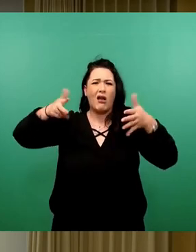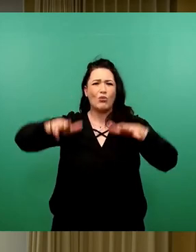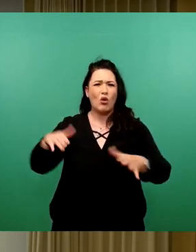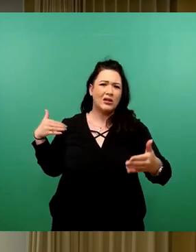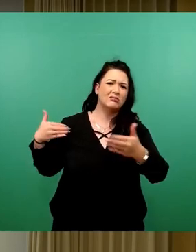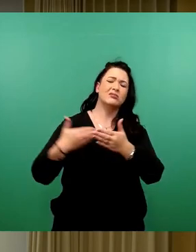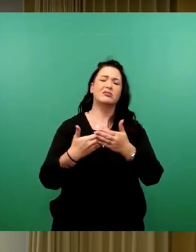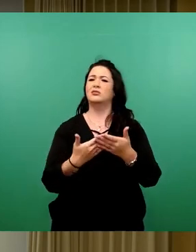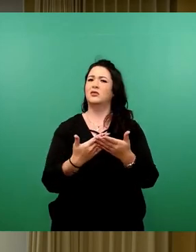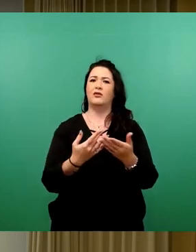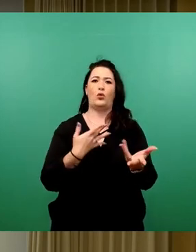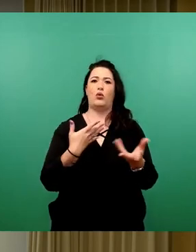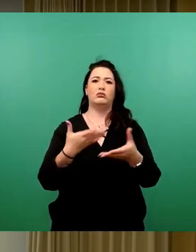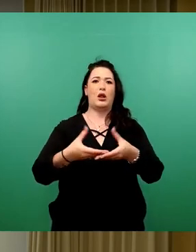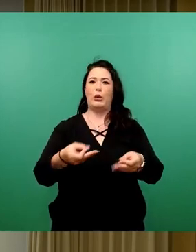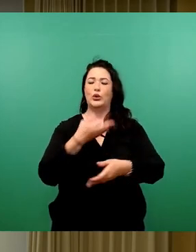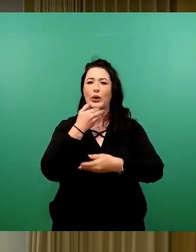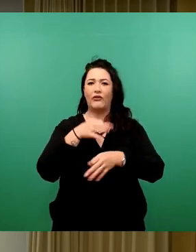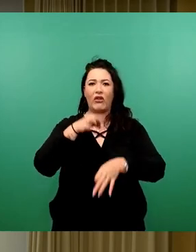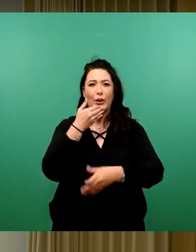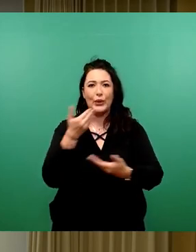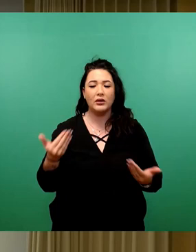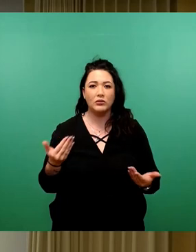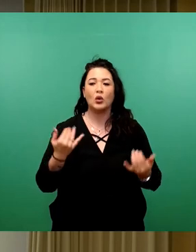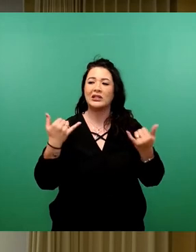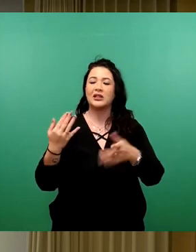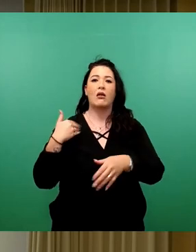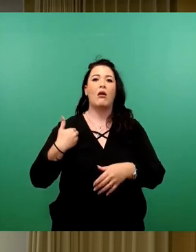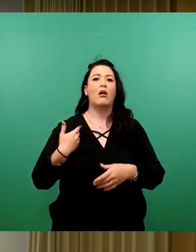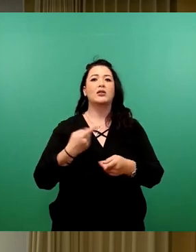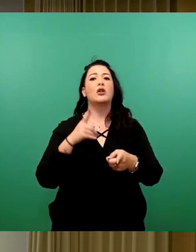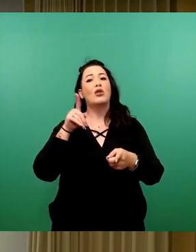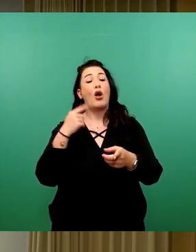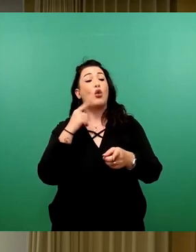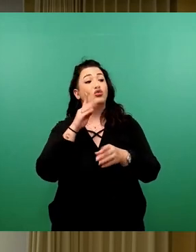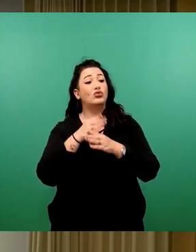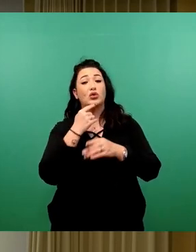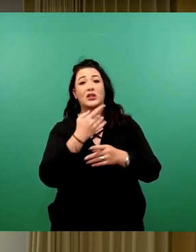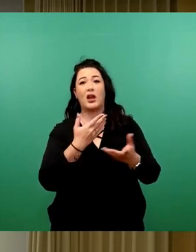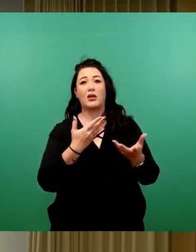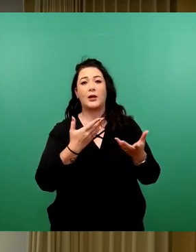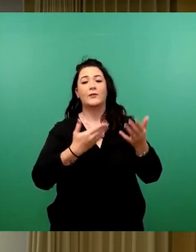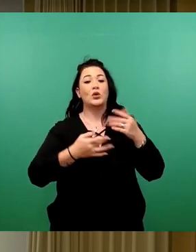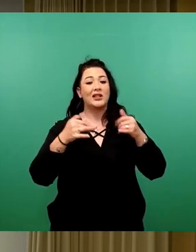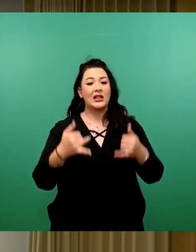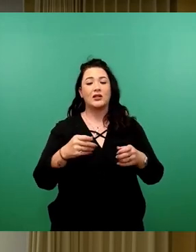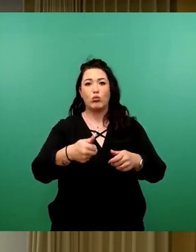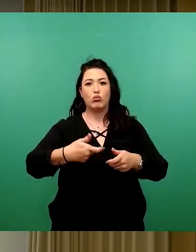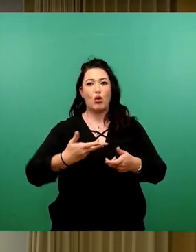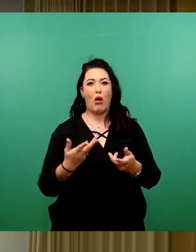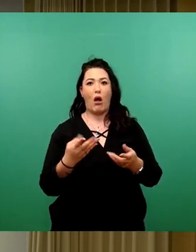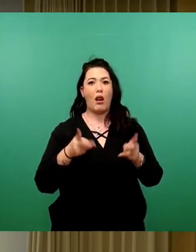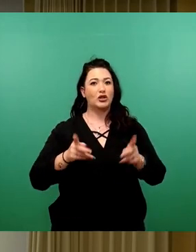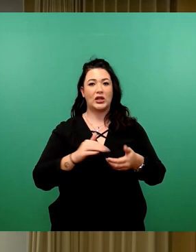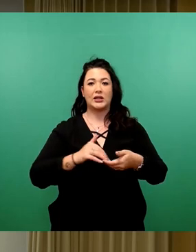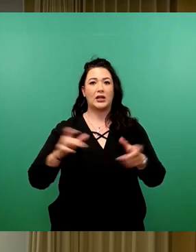auch gerade noch mal deutlich gemacht. Wir befinden uns hier nicht nur in einer pluralen Stadtgesellschaft, sondern vor allen Dingen im pluralen Stadtteil, in